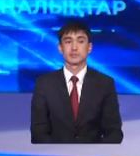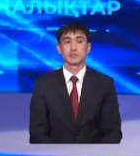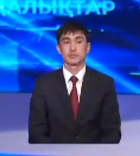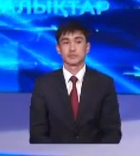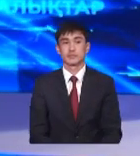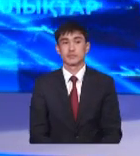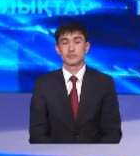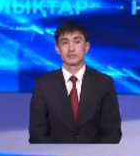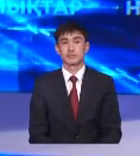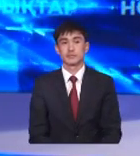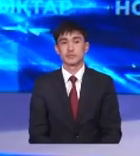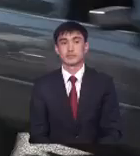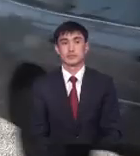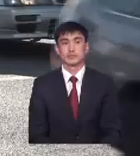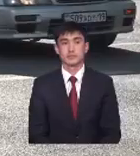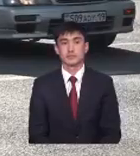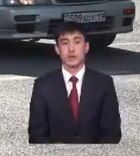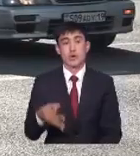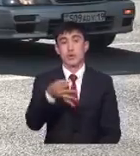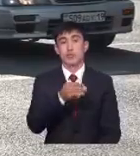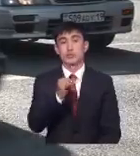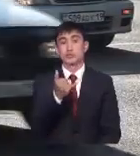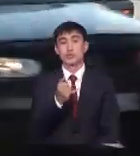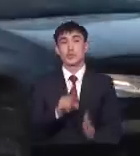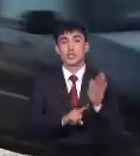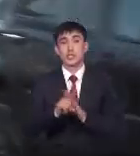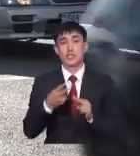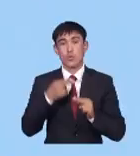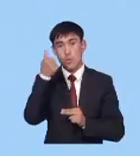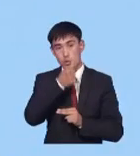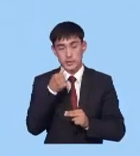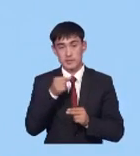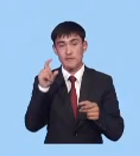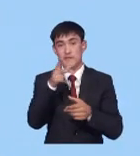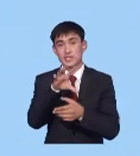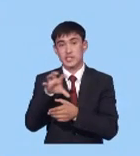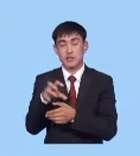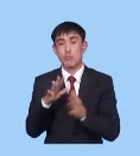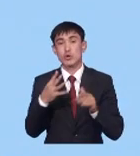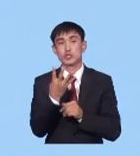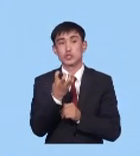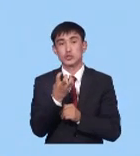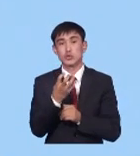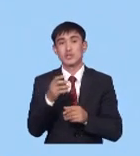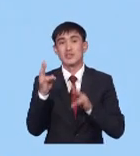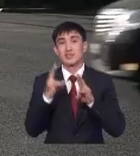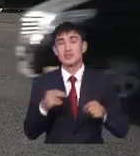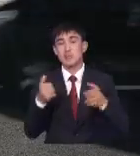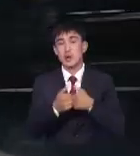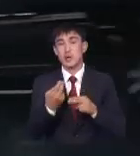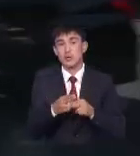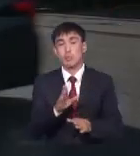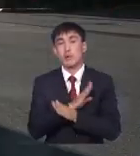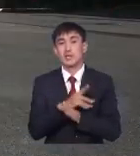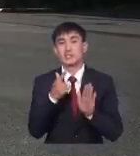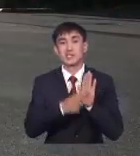следующего сюжета в области тсу с начала текущего года зафиксировано более 400 ДТП в которых